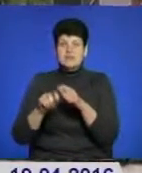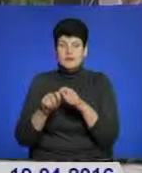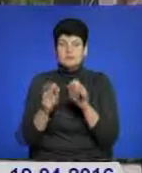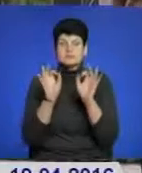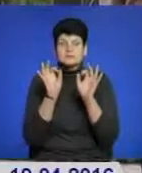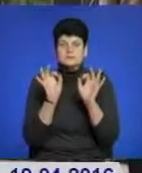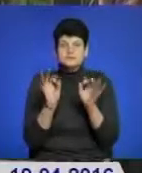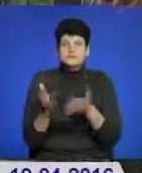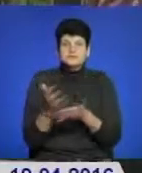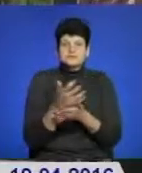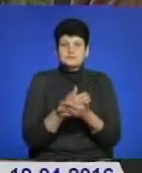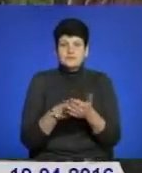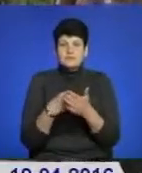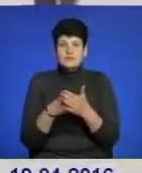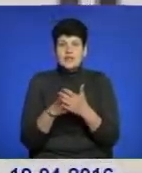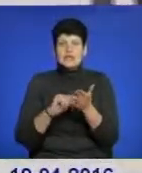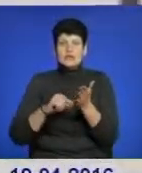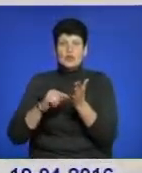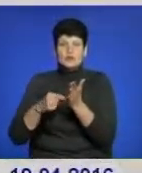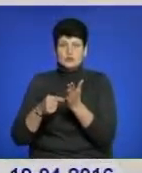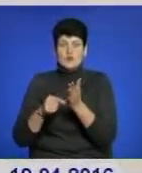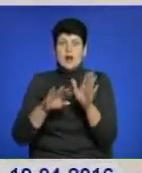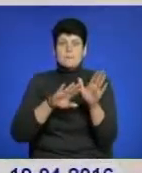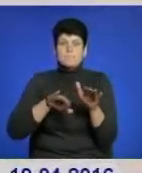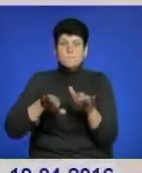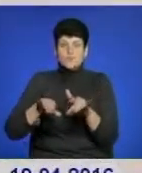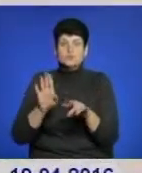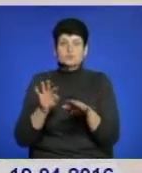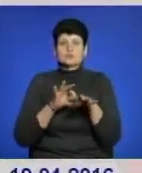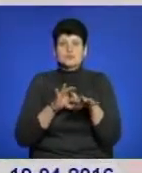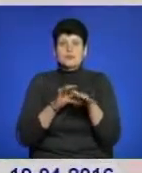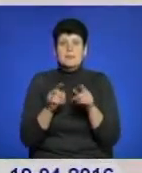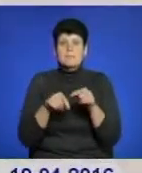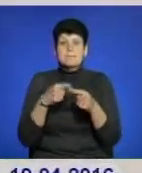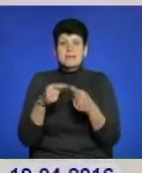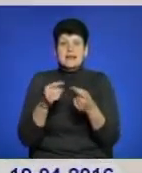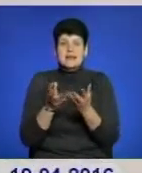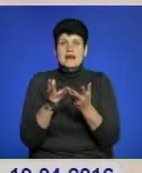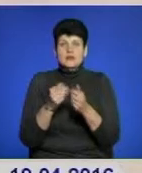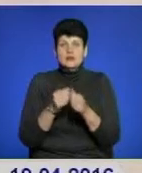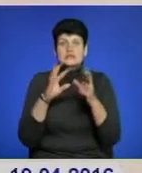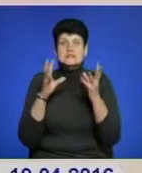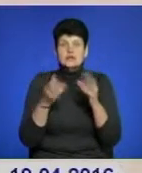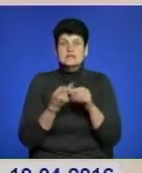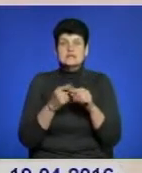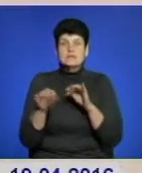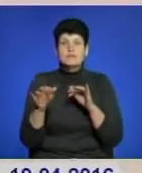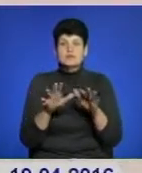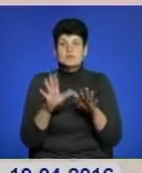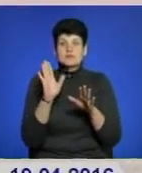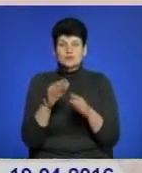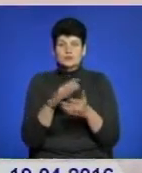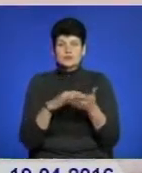достовірність зібраних даних і довідок, а вже потім здійснюватимуть перерахунок. Загалом цей процес триватиме не більше місяця.